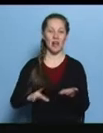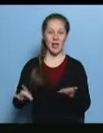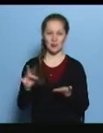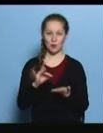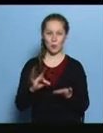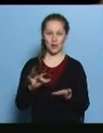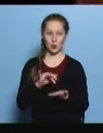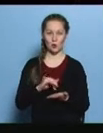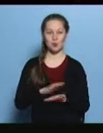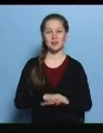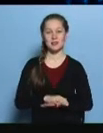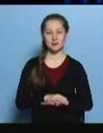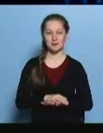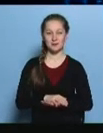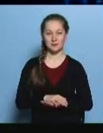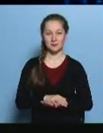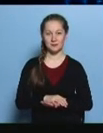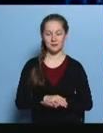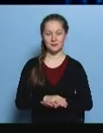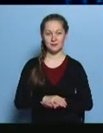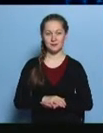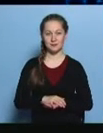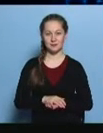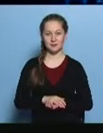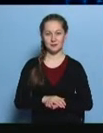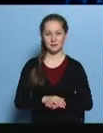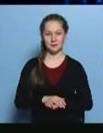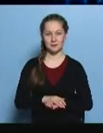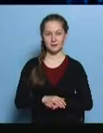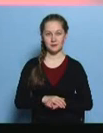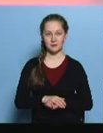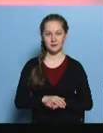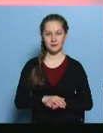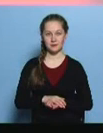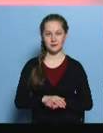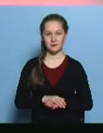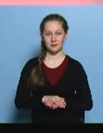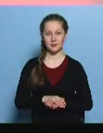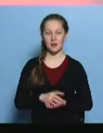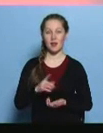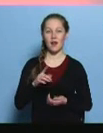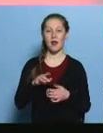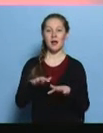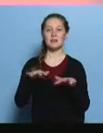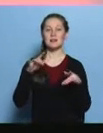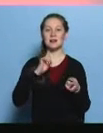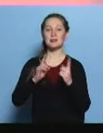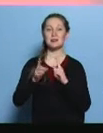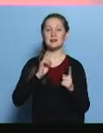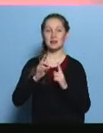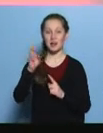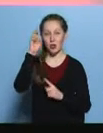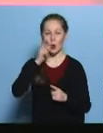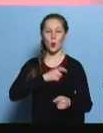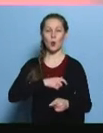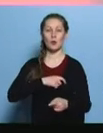Елена Обуховская, Юрий Зелененький, телеканал «Моя Удмуртия». Зал заседаний Госсовета Удмуртии сегодня стал